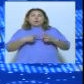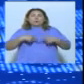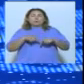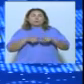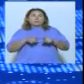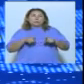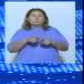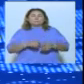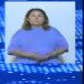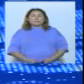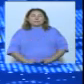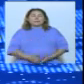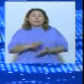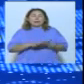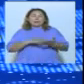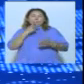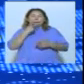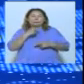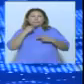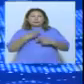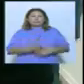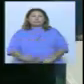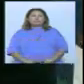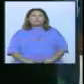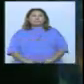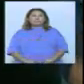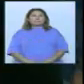болды. Толығырақ әріптесім Жансая Жансақтың бейнематериалында.